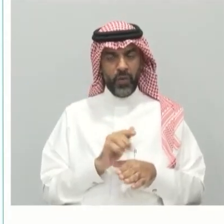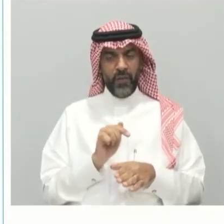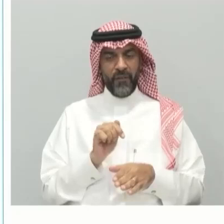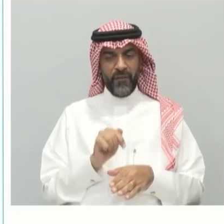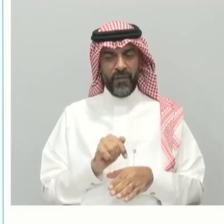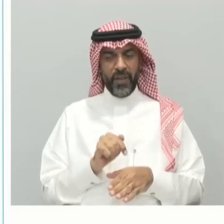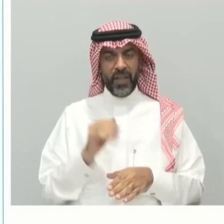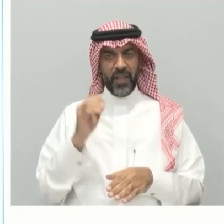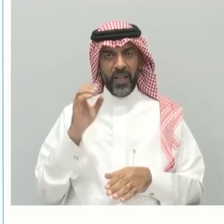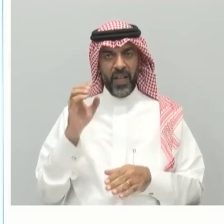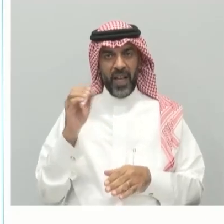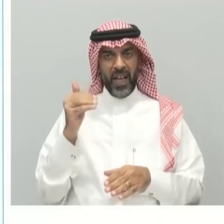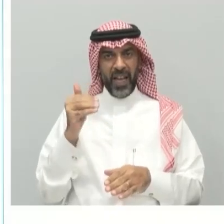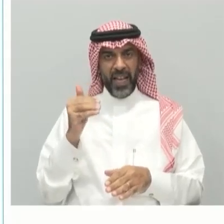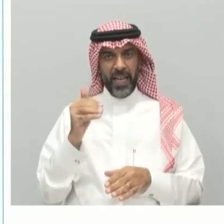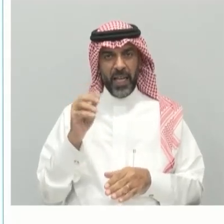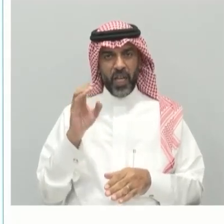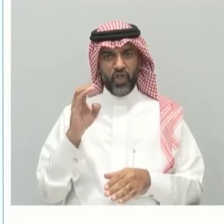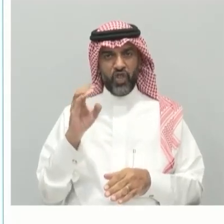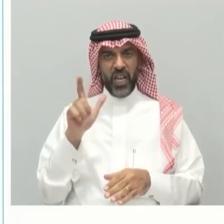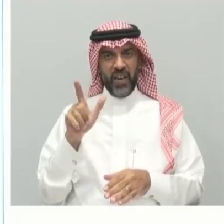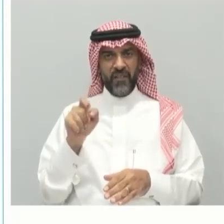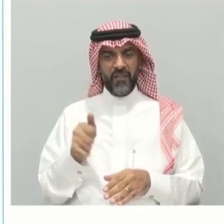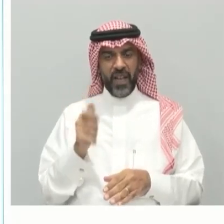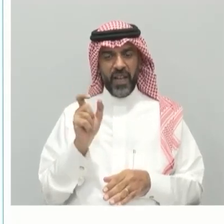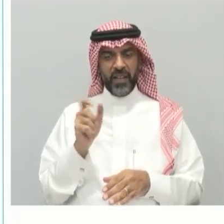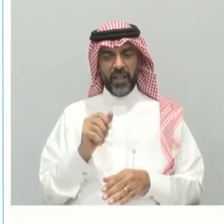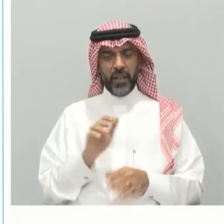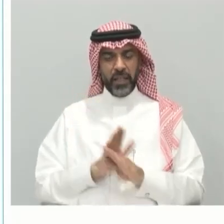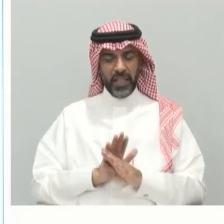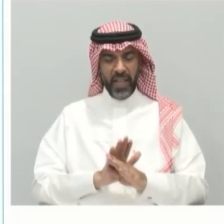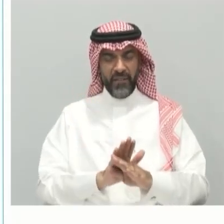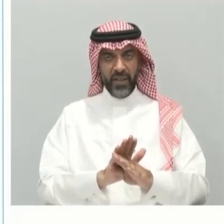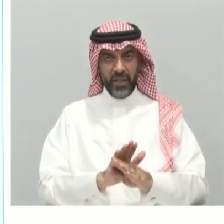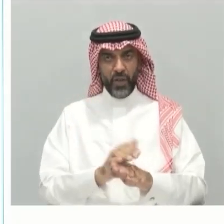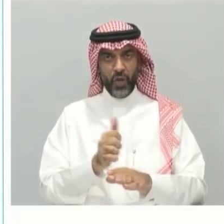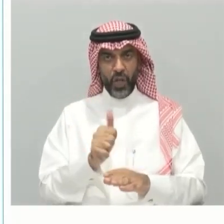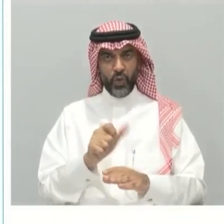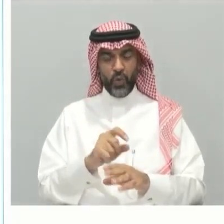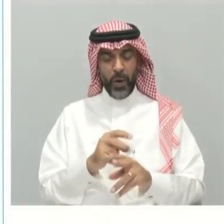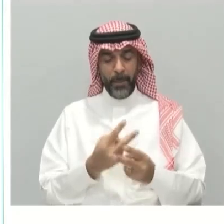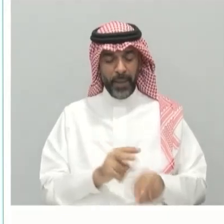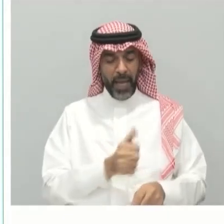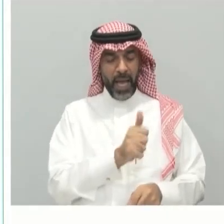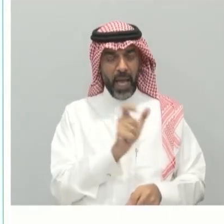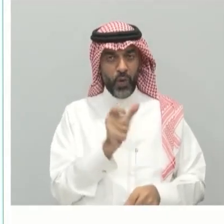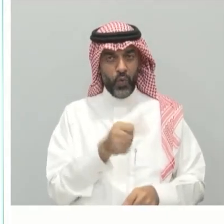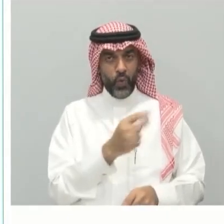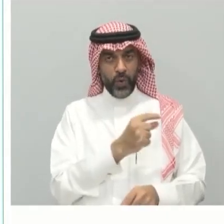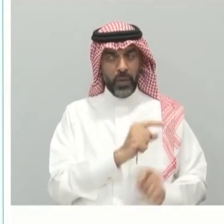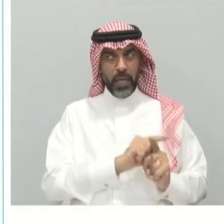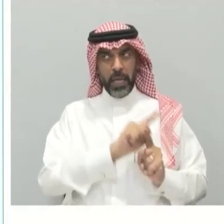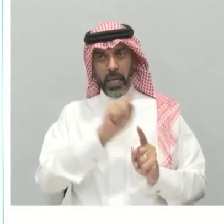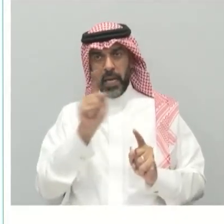الخليه الجلفانيه لدفع الالكترونات من الانود الى مين الى